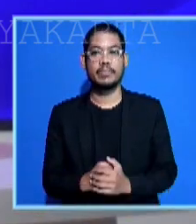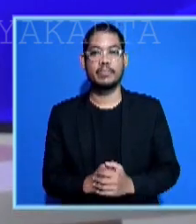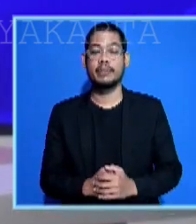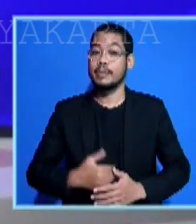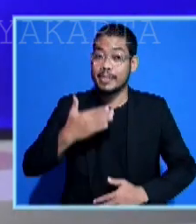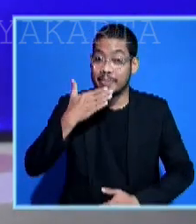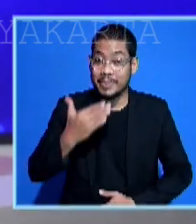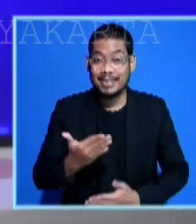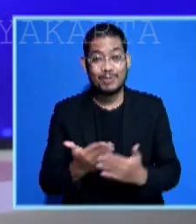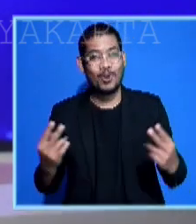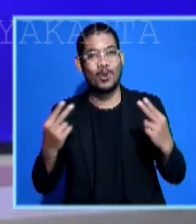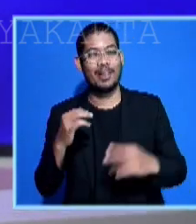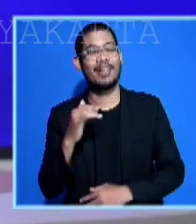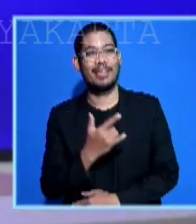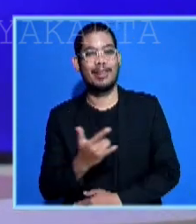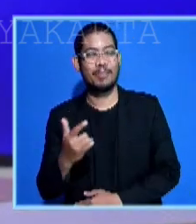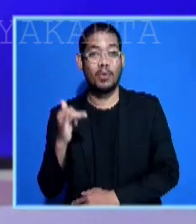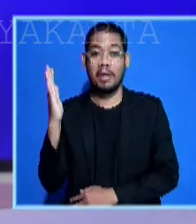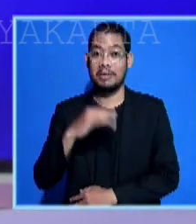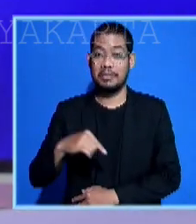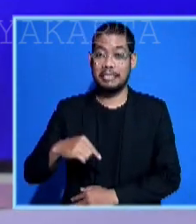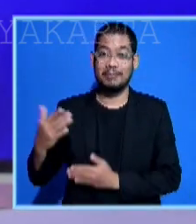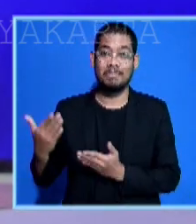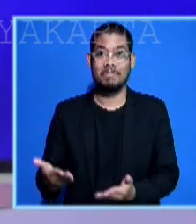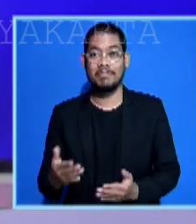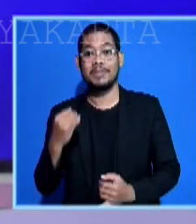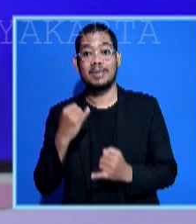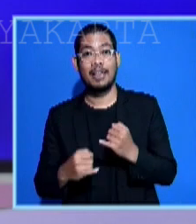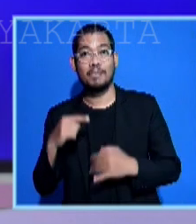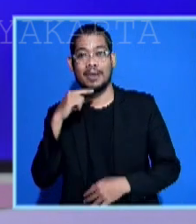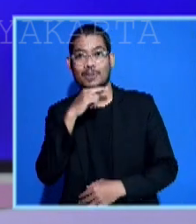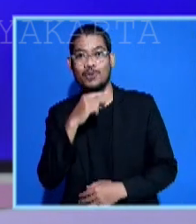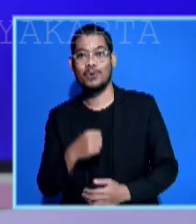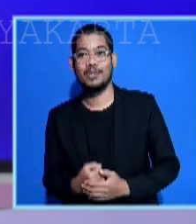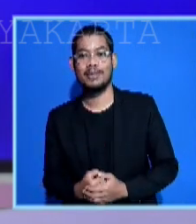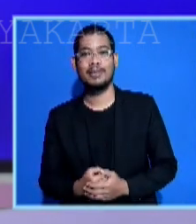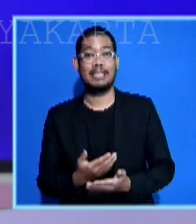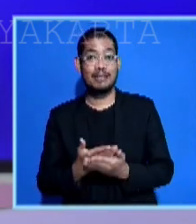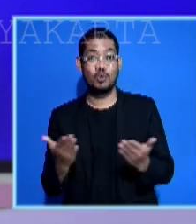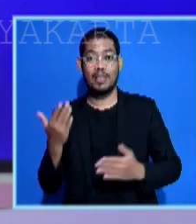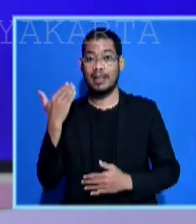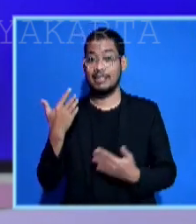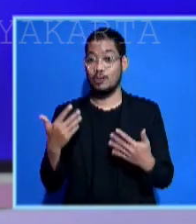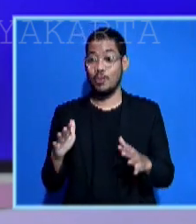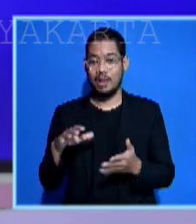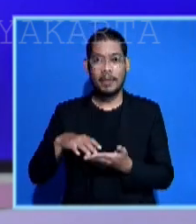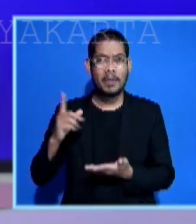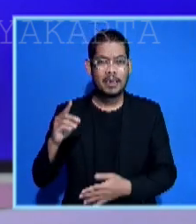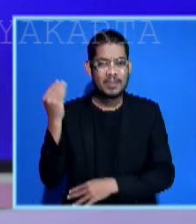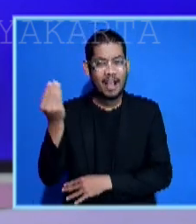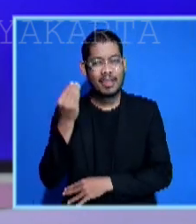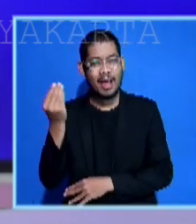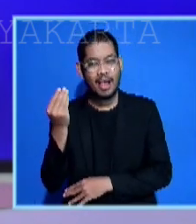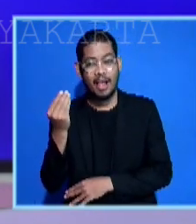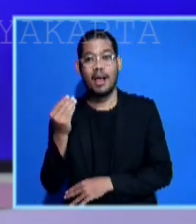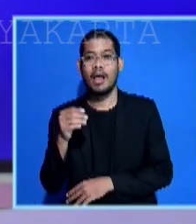Terima kasih Anda masih bersama kami di Jogja hari ini edisi akhir pekan. Dan saudara dan juga Meta, kalau tadi kita sudah wisata untuk pemandangan,